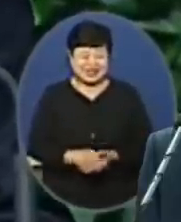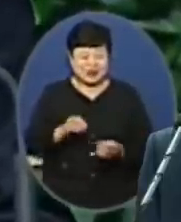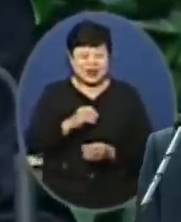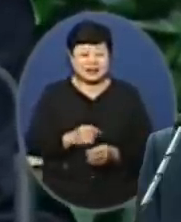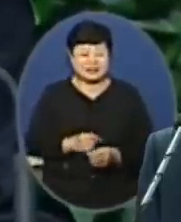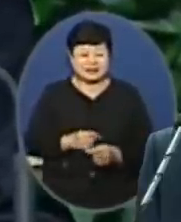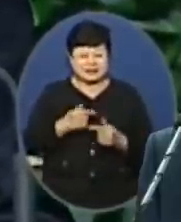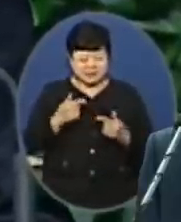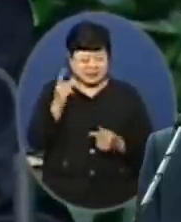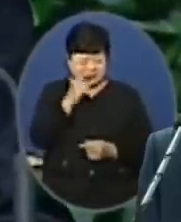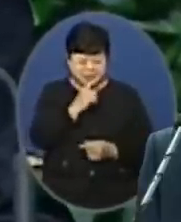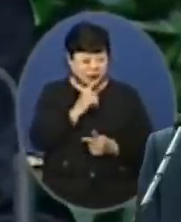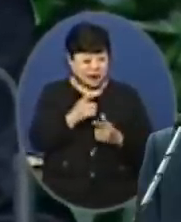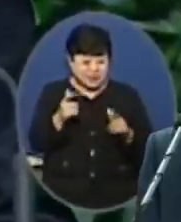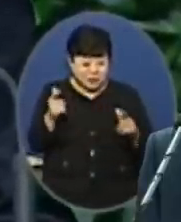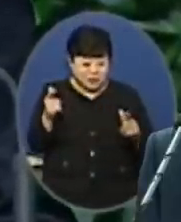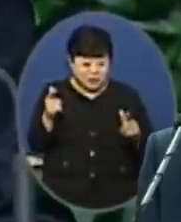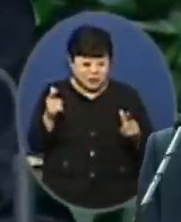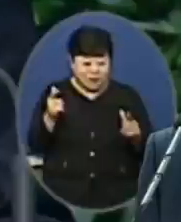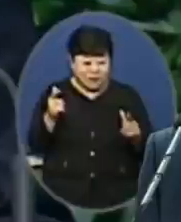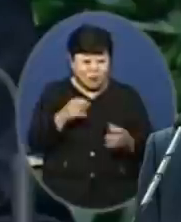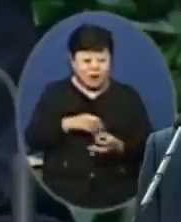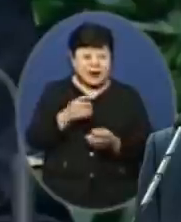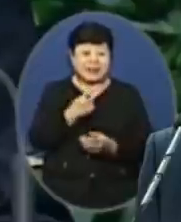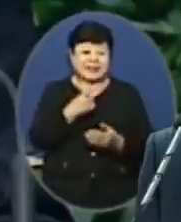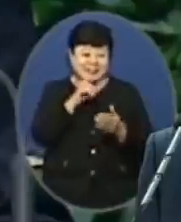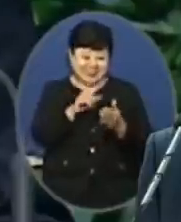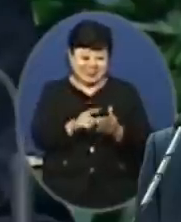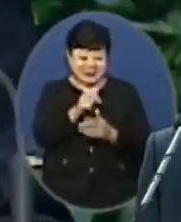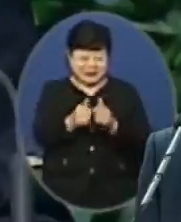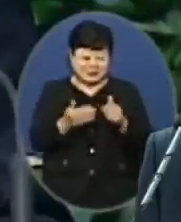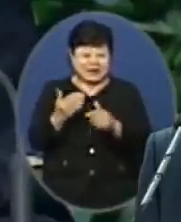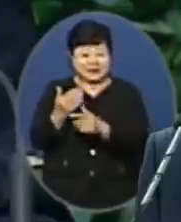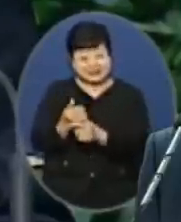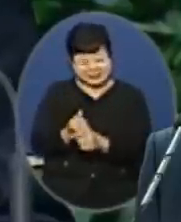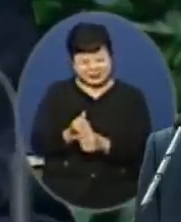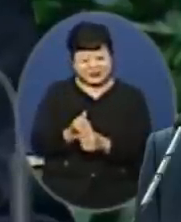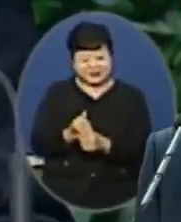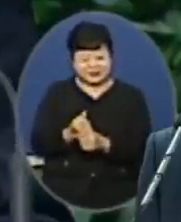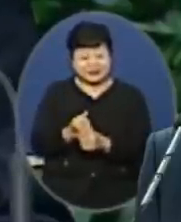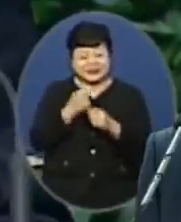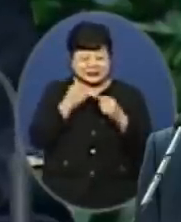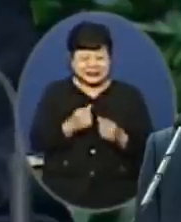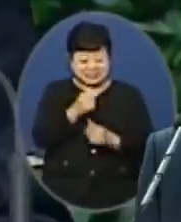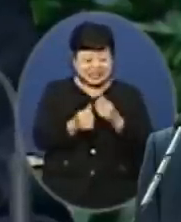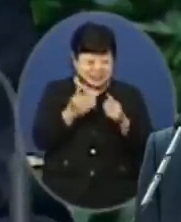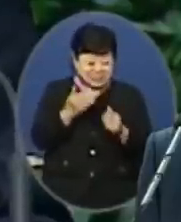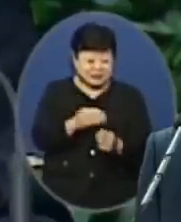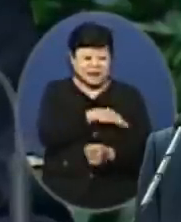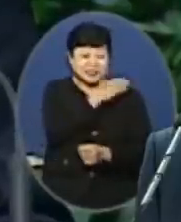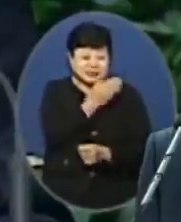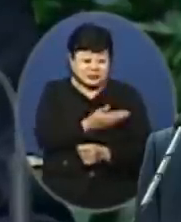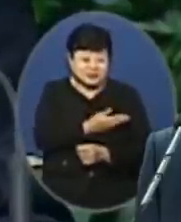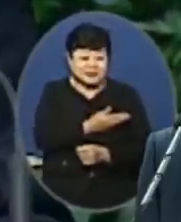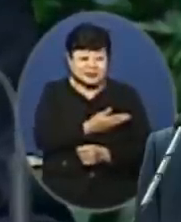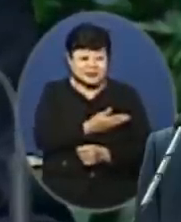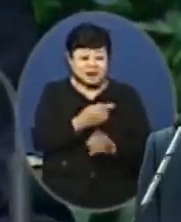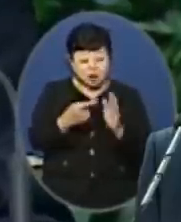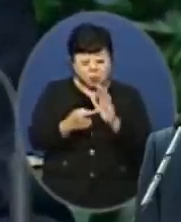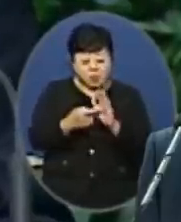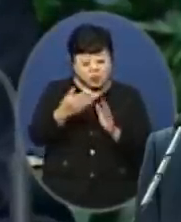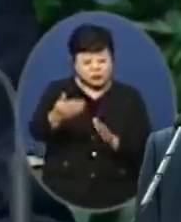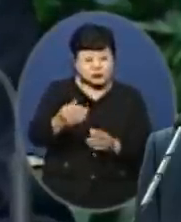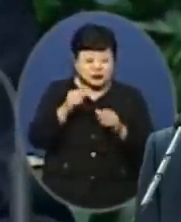환란이 반드시 나쁜 것은 아닙니다. 환란 때 우리가 하나님께 의지하면 살아계신 하나님의 능력을